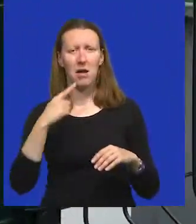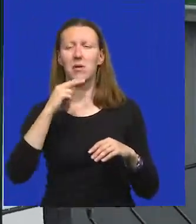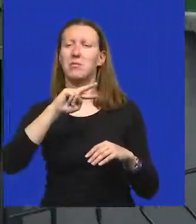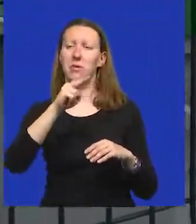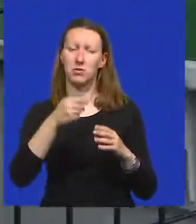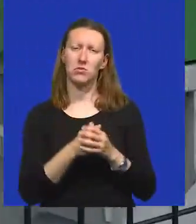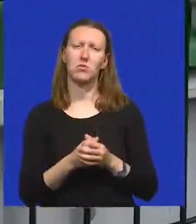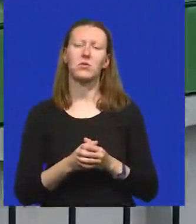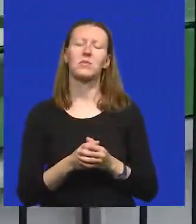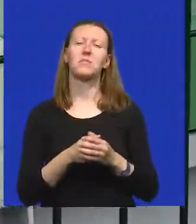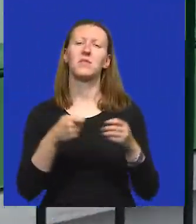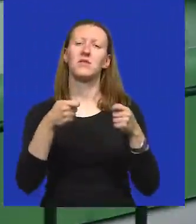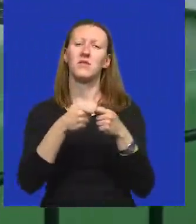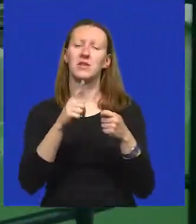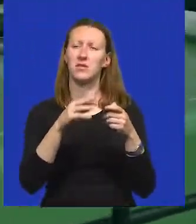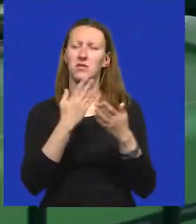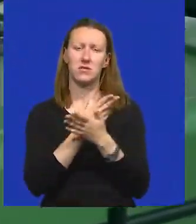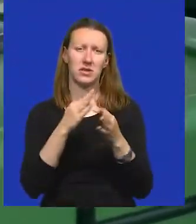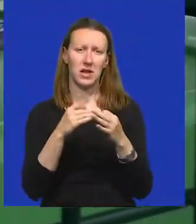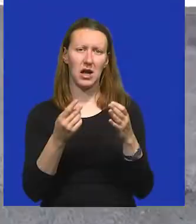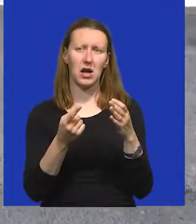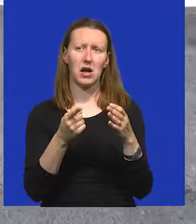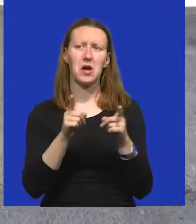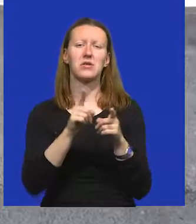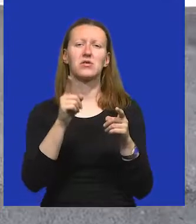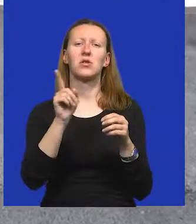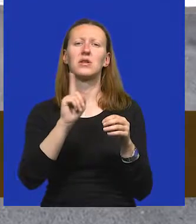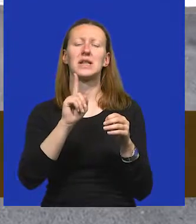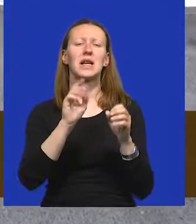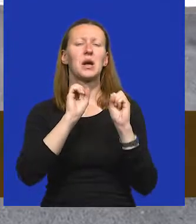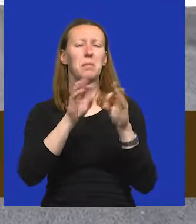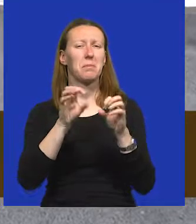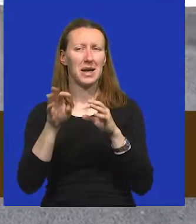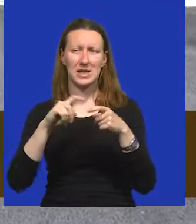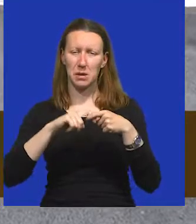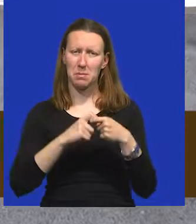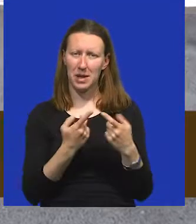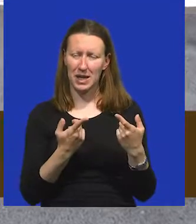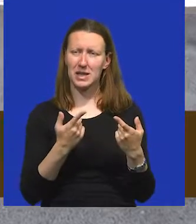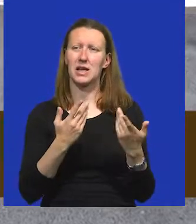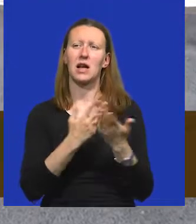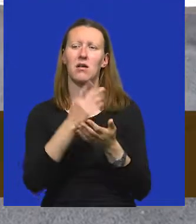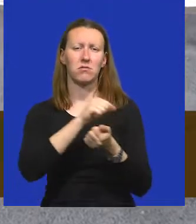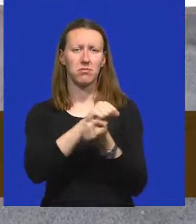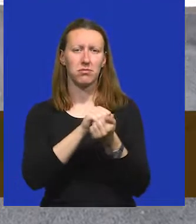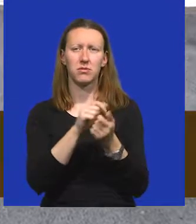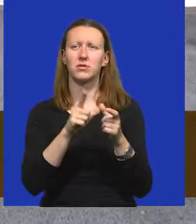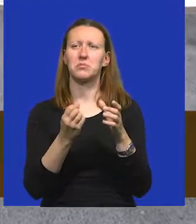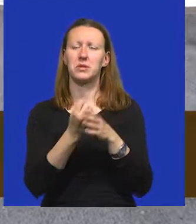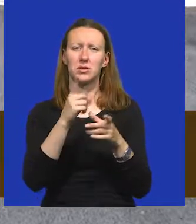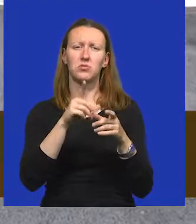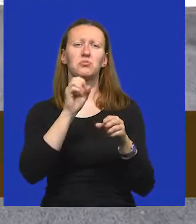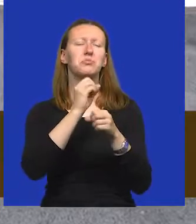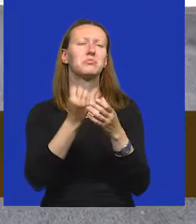e verso gli altri. Per quanto riguarda l'ambiente, altra cosa, non buttando materiali, anche se riciclabili e